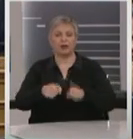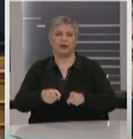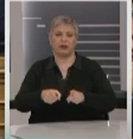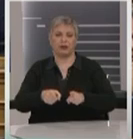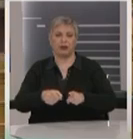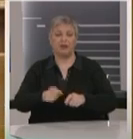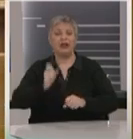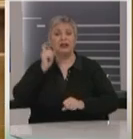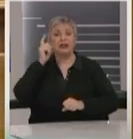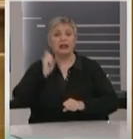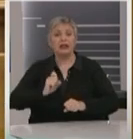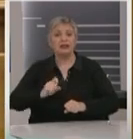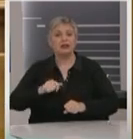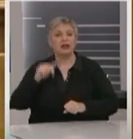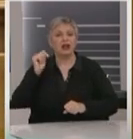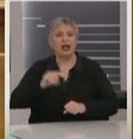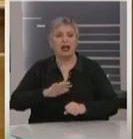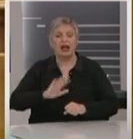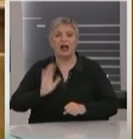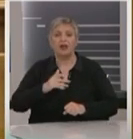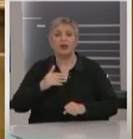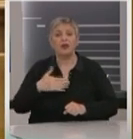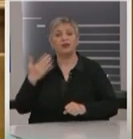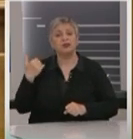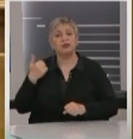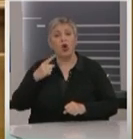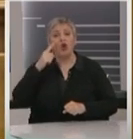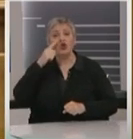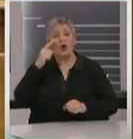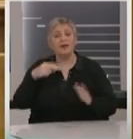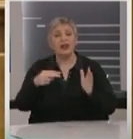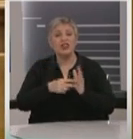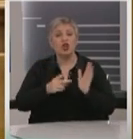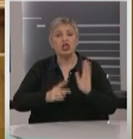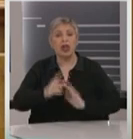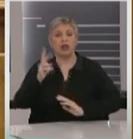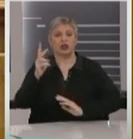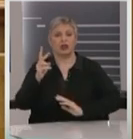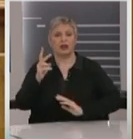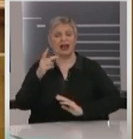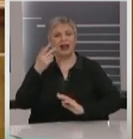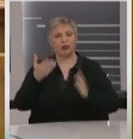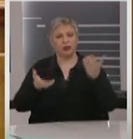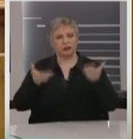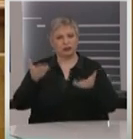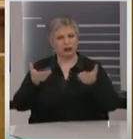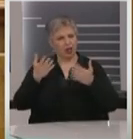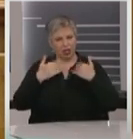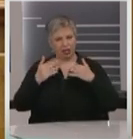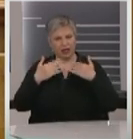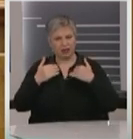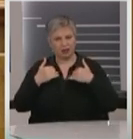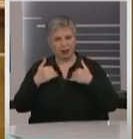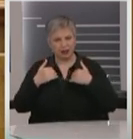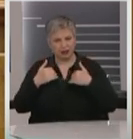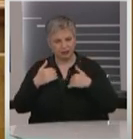απόφαση με τις κούφιες υποσχέσεις του Νοέμβρη του 2012. Και είναι σαφές ότι το τέλος των